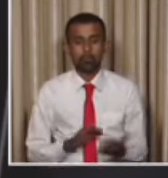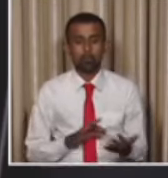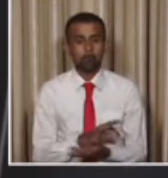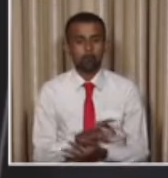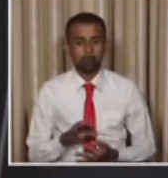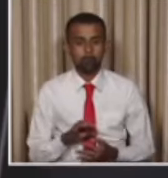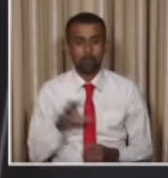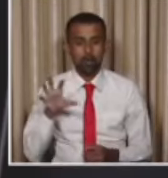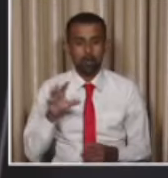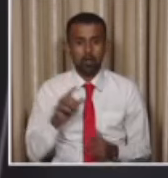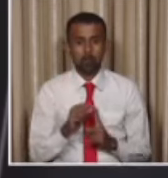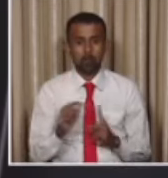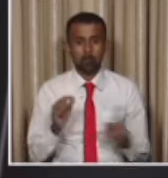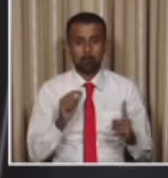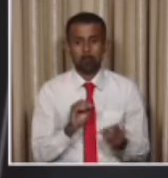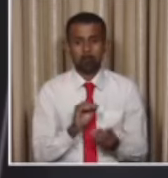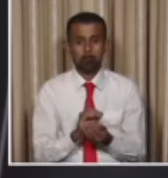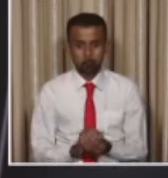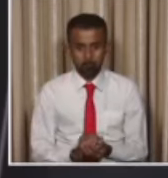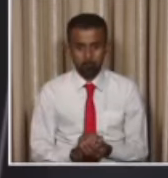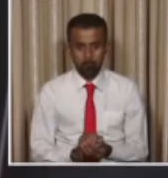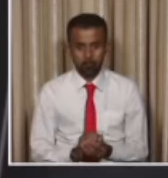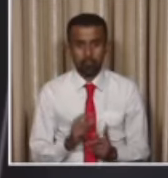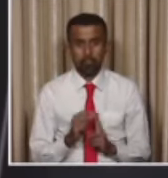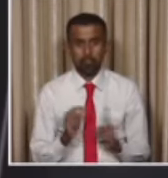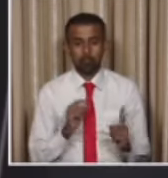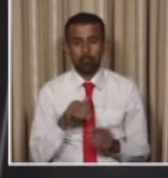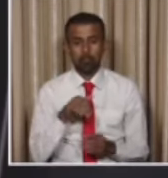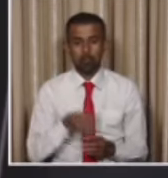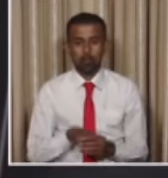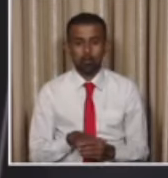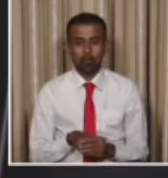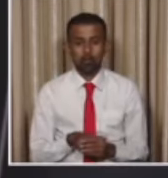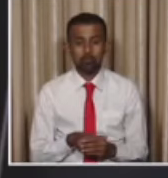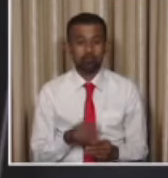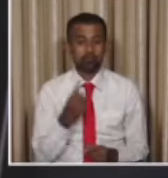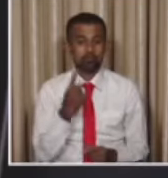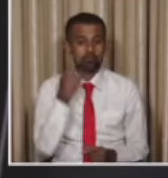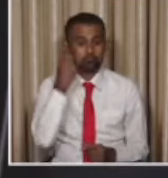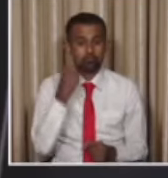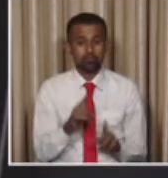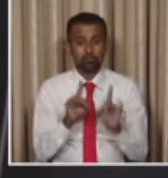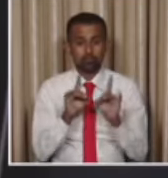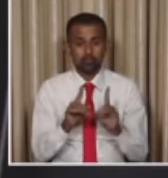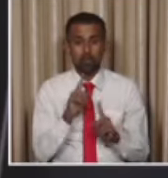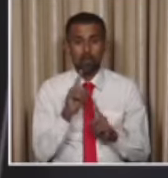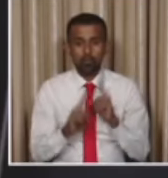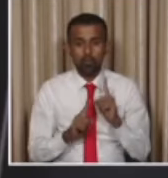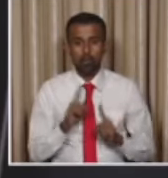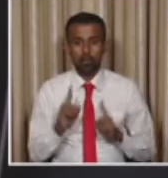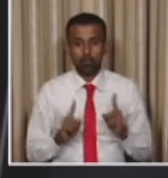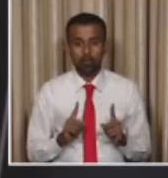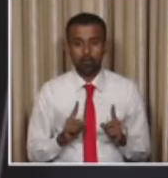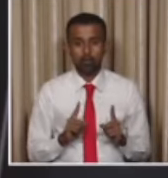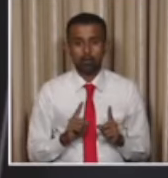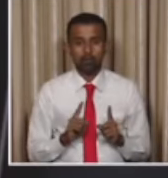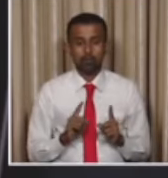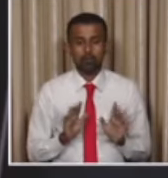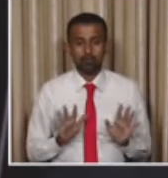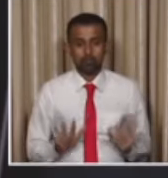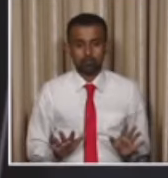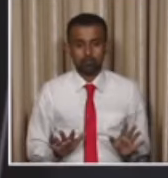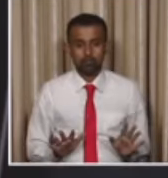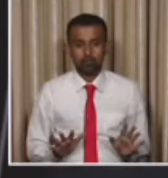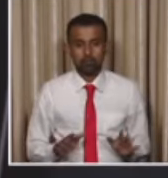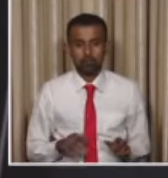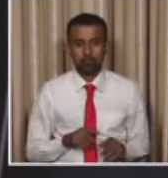ප්‍රජාතන්ත්‍රවාදී රටක පාර්ලිමේන්තුවක් තියෙන්නේ. පාර්ලිමේන්තුව ඇතුලේ ප්‍රබුද්ධ විදියට මේ පිළිබඳ සාකච්ඡා කරන්න. එහෙම තියෙන එකක